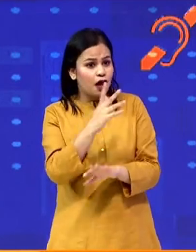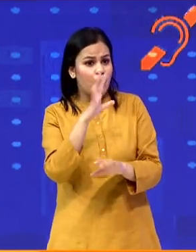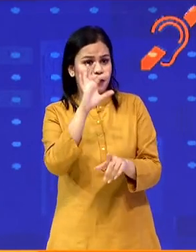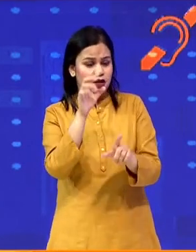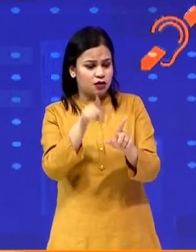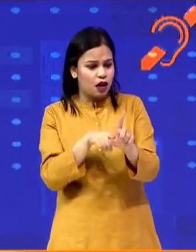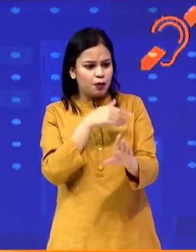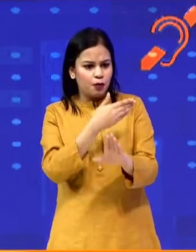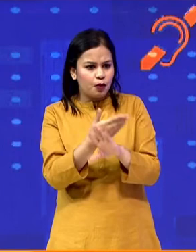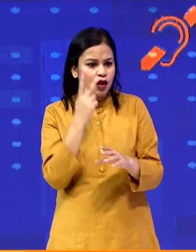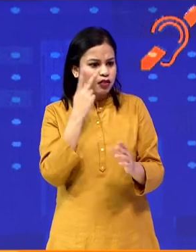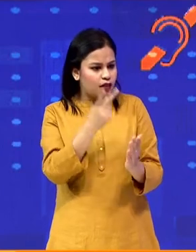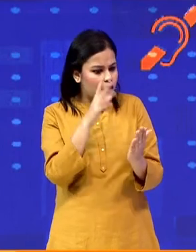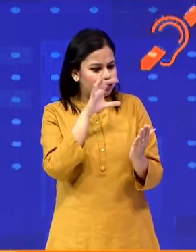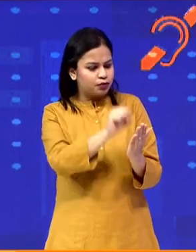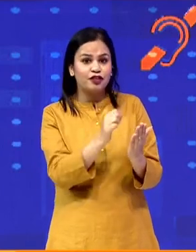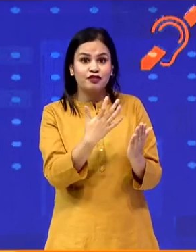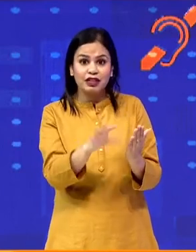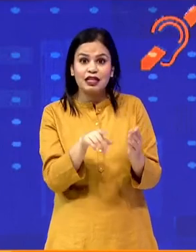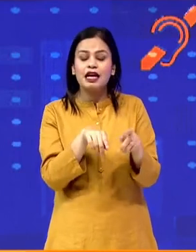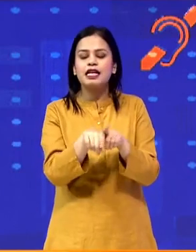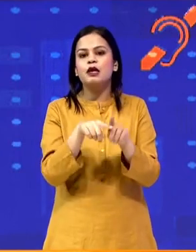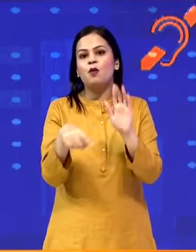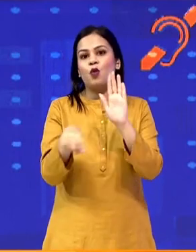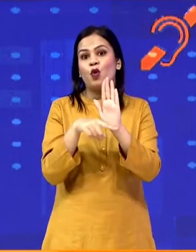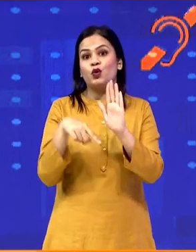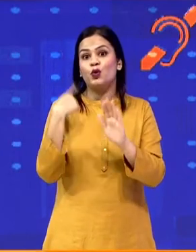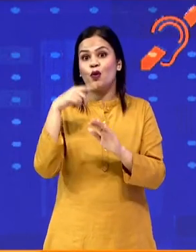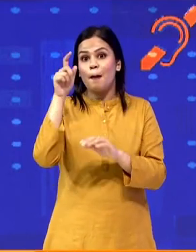की कांग्रेस प्रेसिडेंट नवजोत